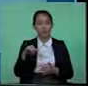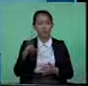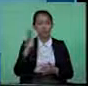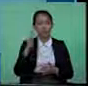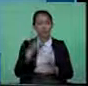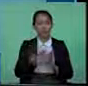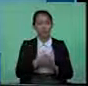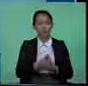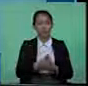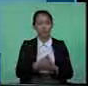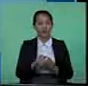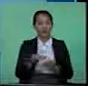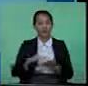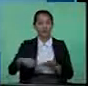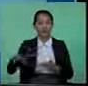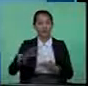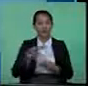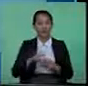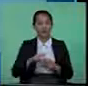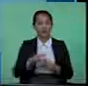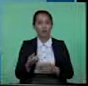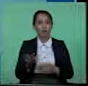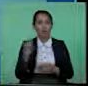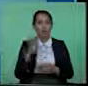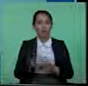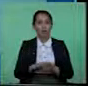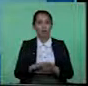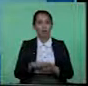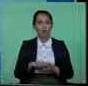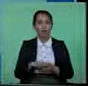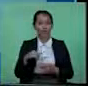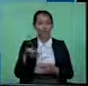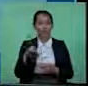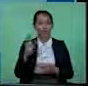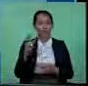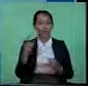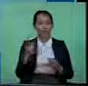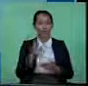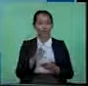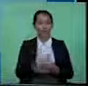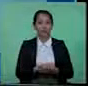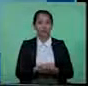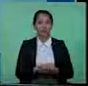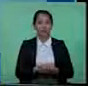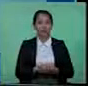bu maydon uchun jami necha chelak suv kerak bo'ladi?